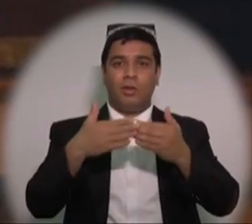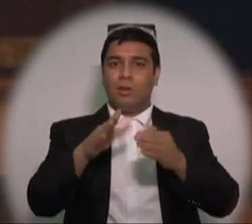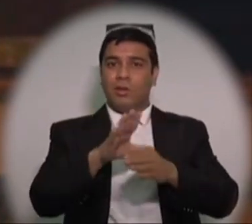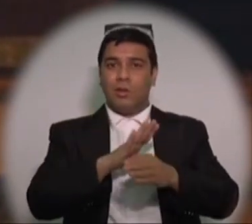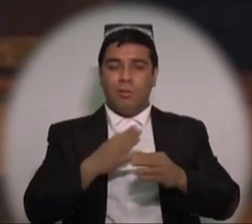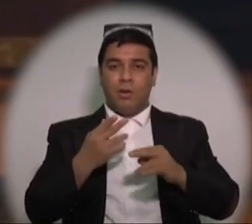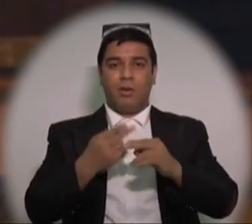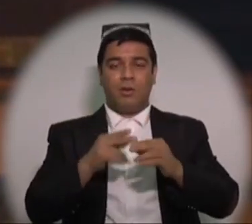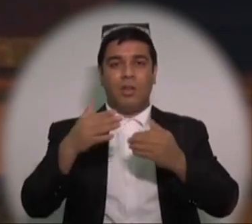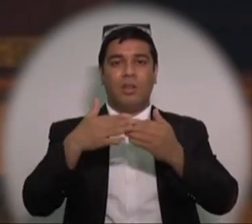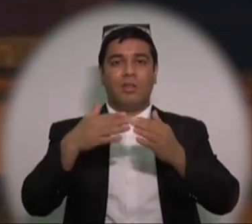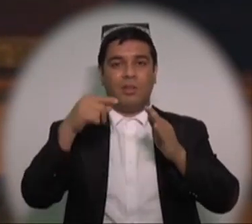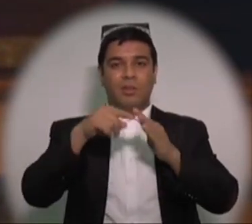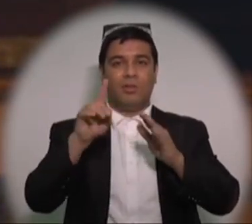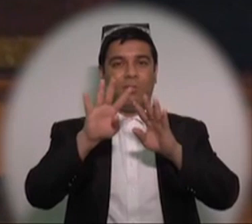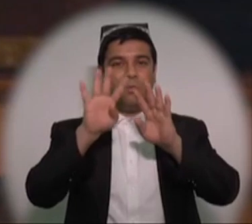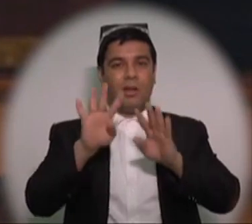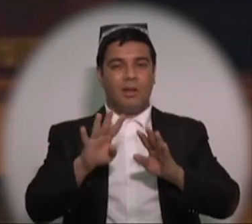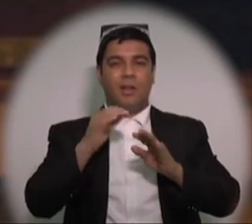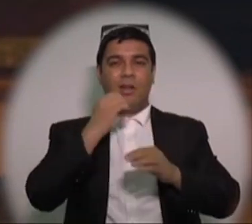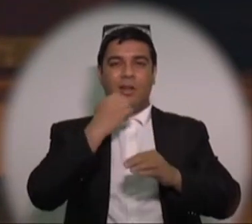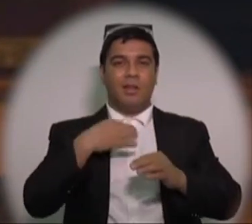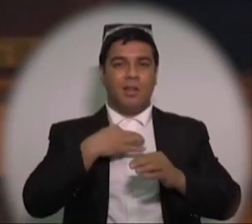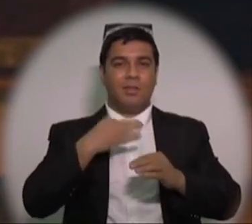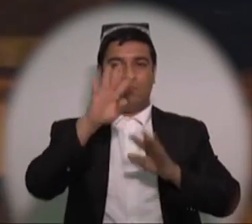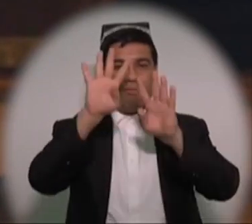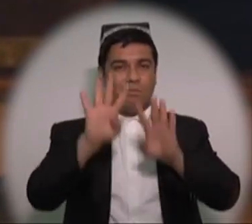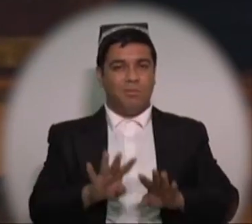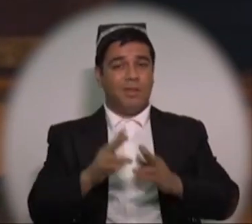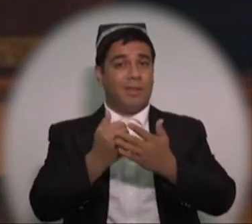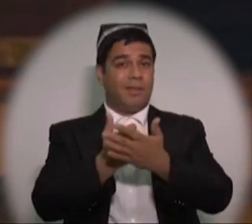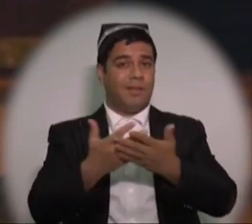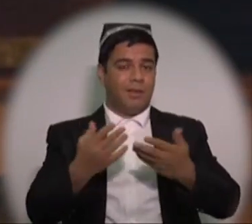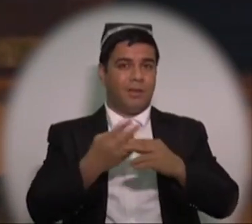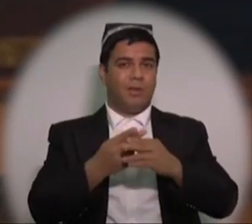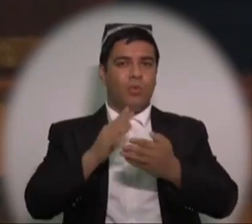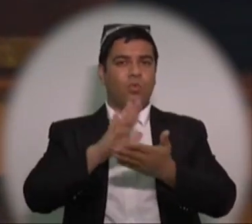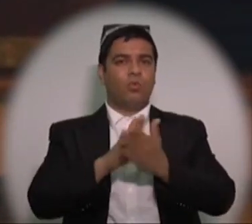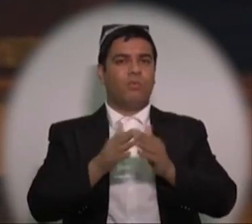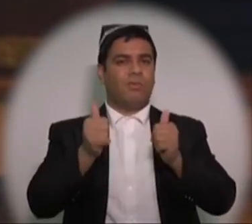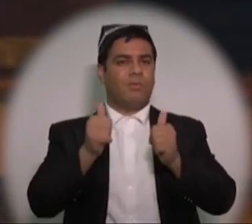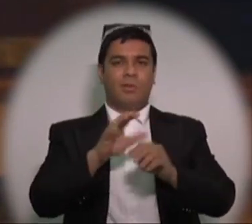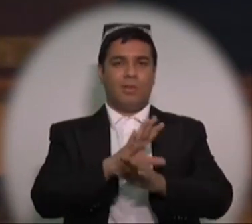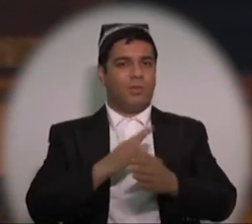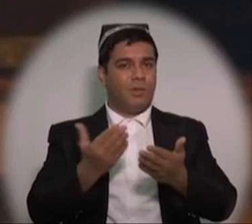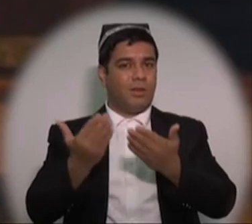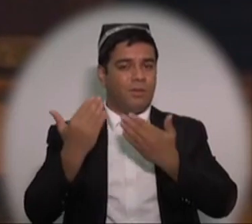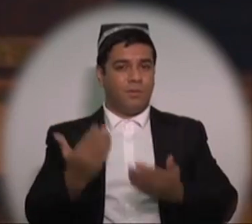yok, eshigini o'rniga bir latani to'sib qo'yadigan mana shunaqa noqulay holatlar bo'lgan.